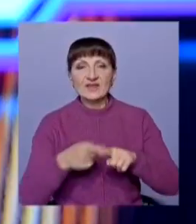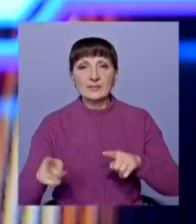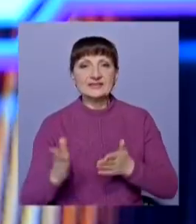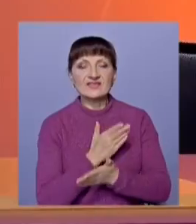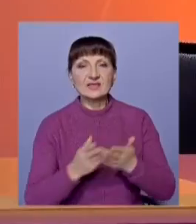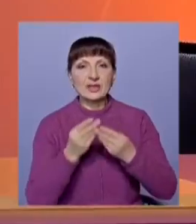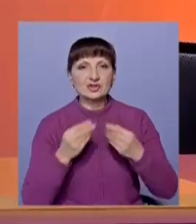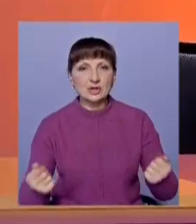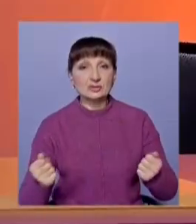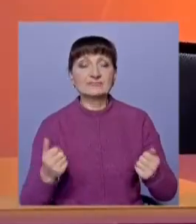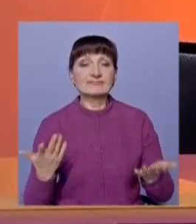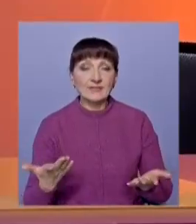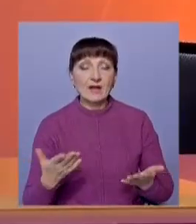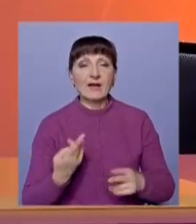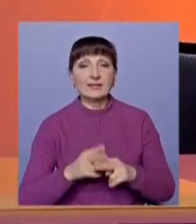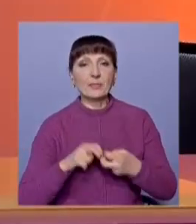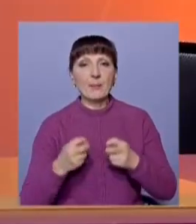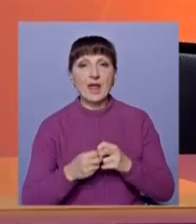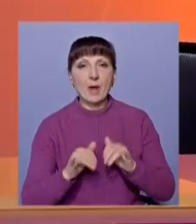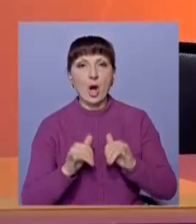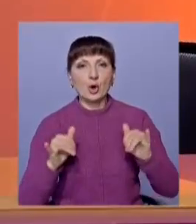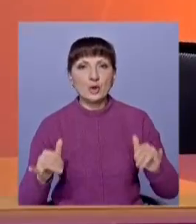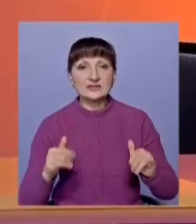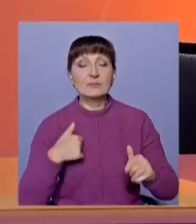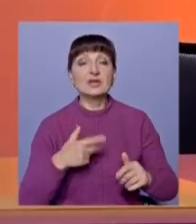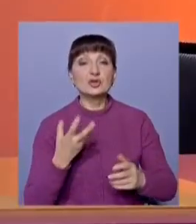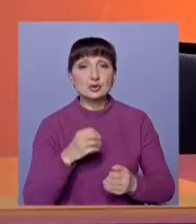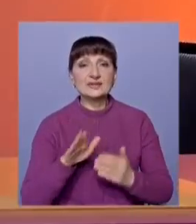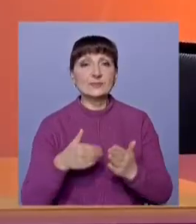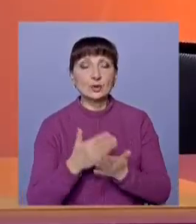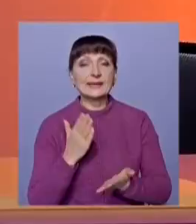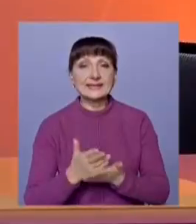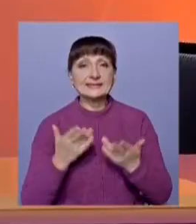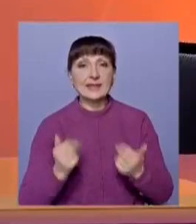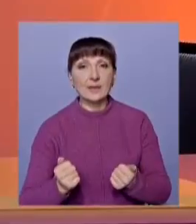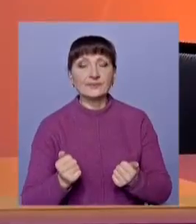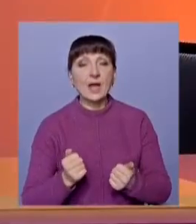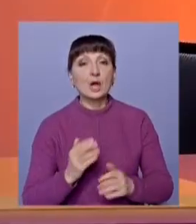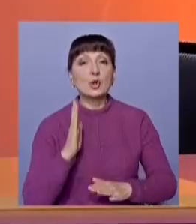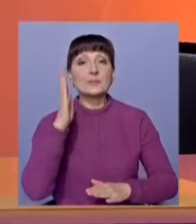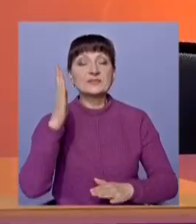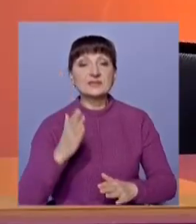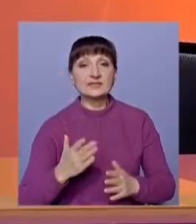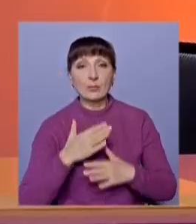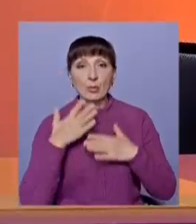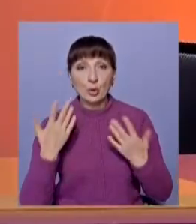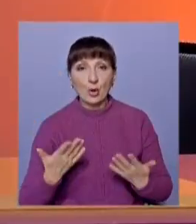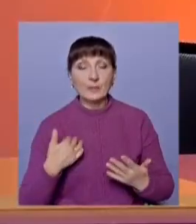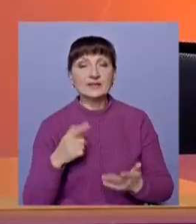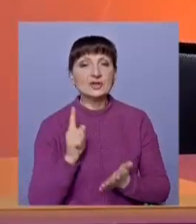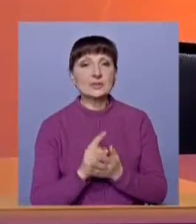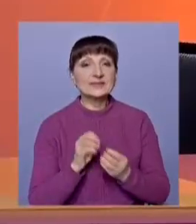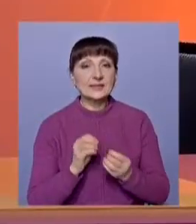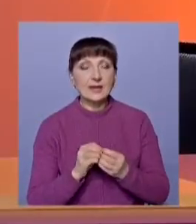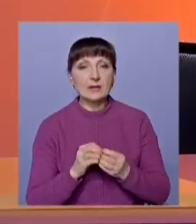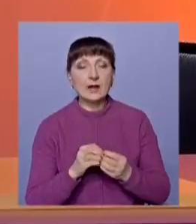есть это вот та самая болезнь роста, в которой мы все еще находимся, вот, но перспективы-то большие, и мы должны постоянно это для себя